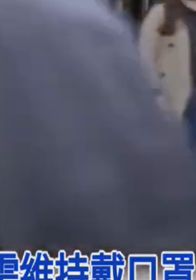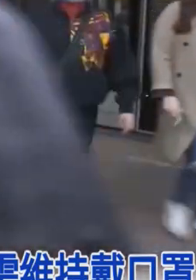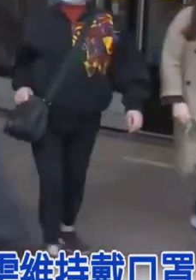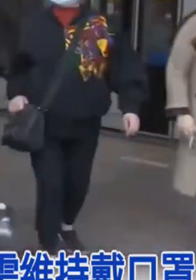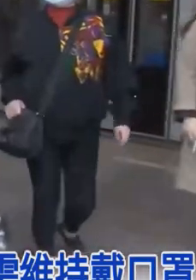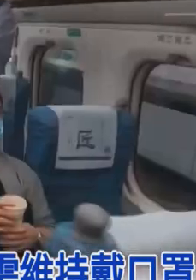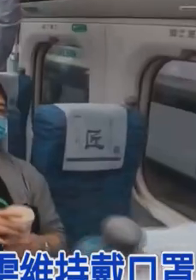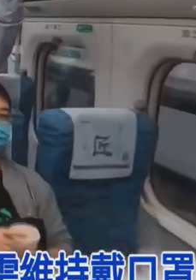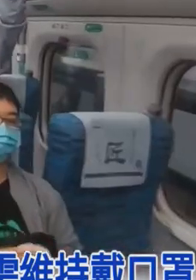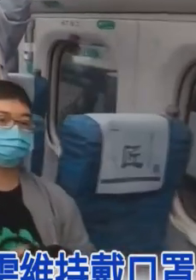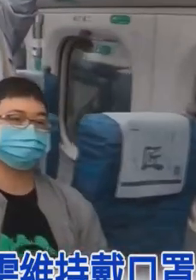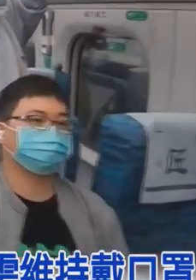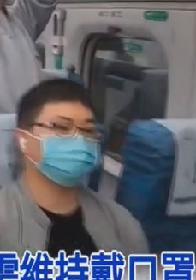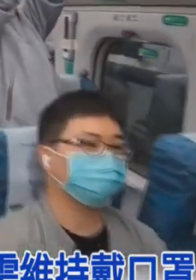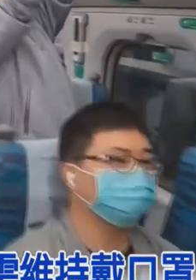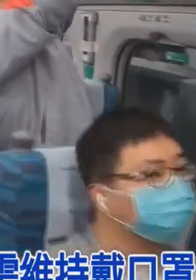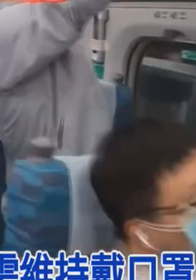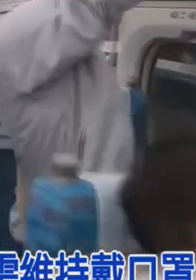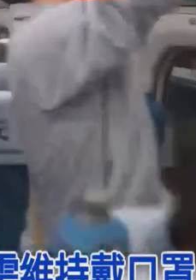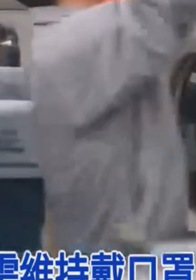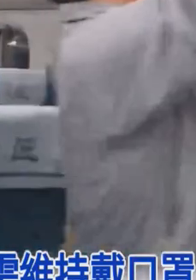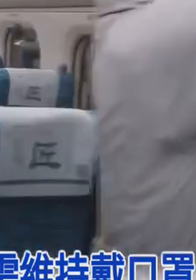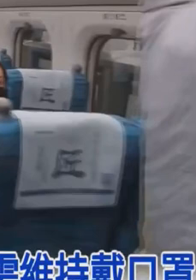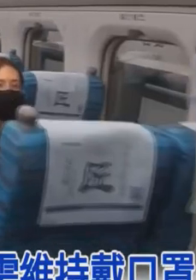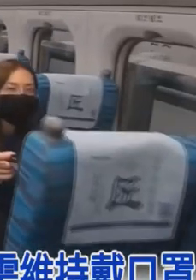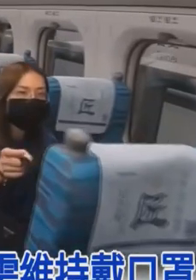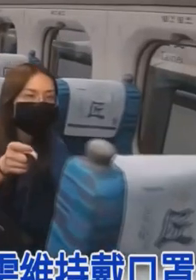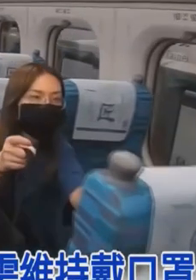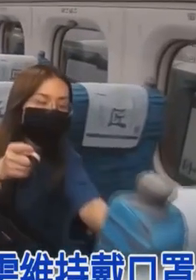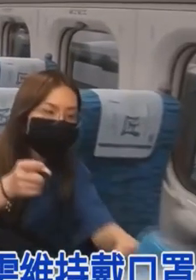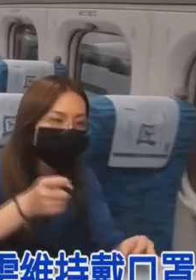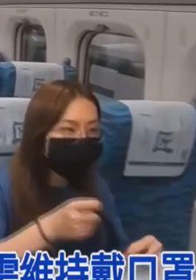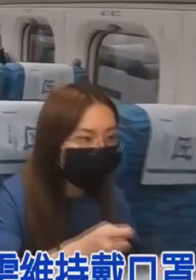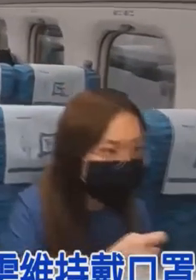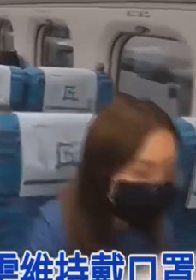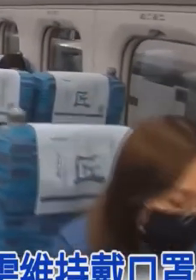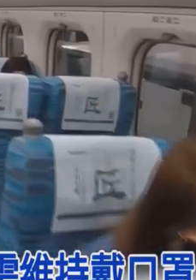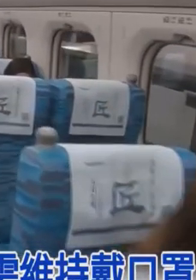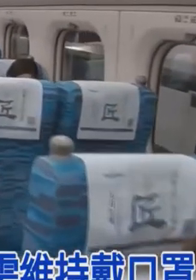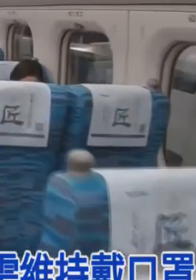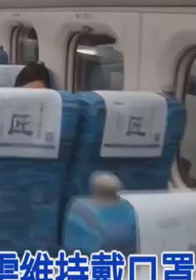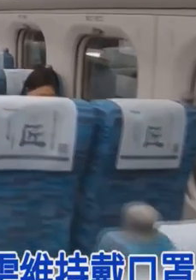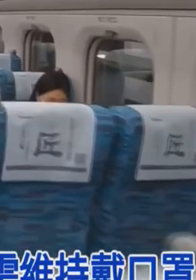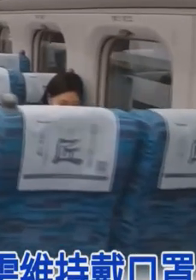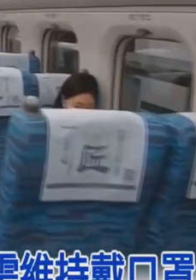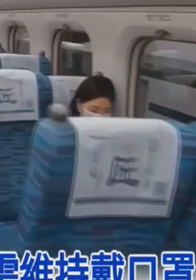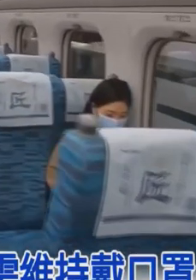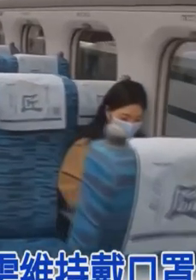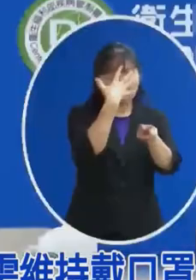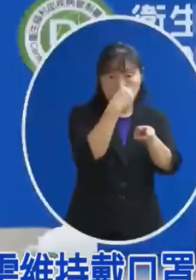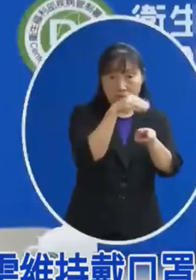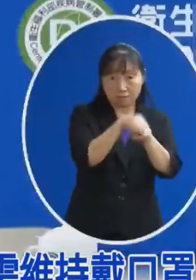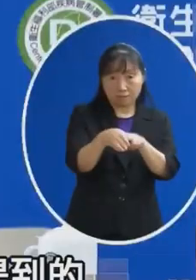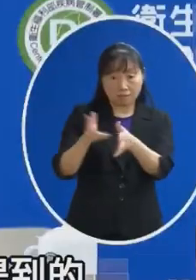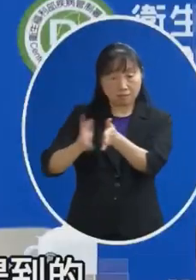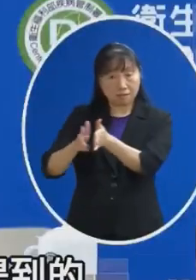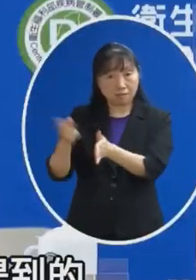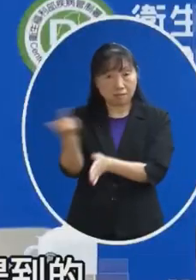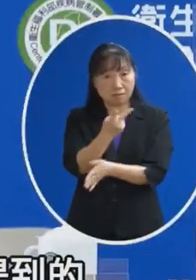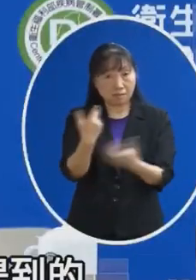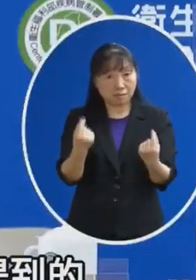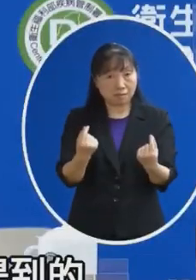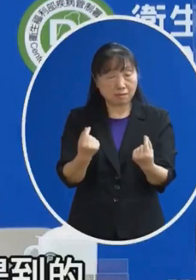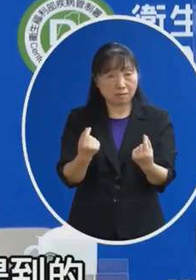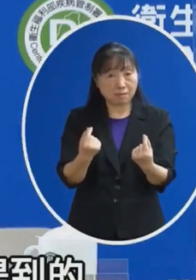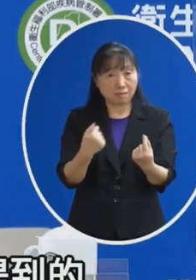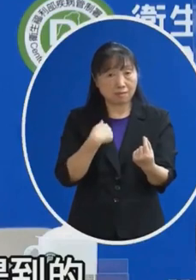铁3月1号起开放能够在列车上饮食，只不过吃完东西得要立刻戴上口罩。 那时候我跟这